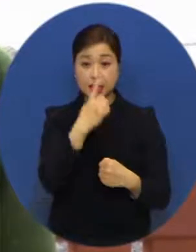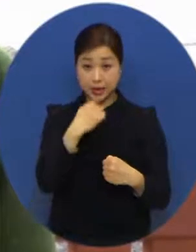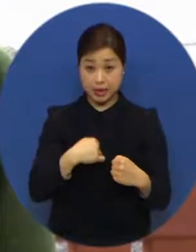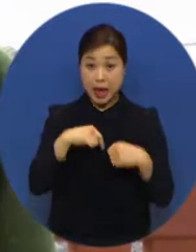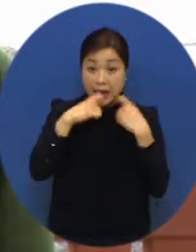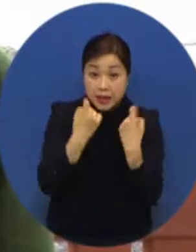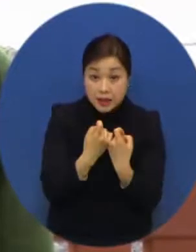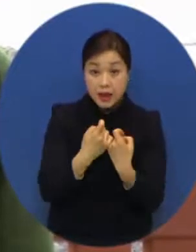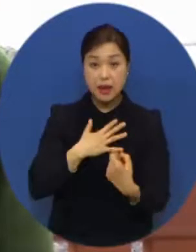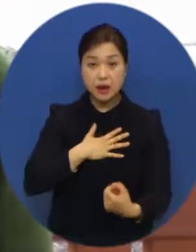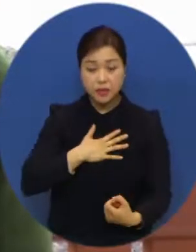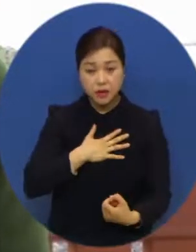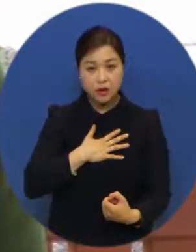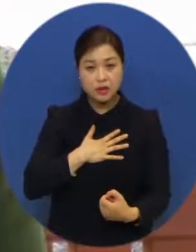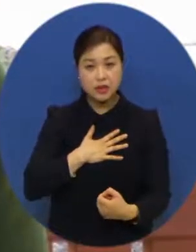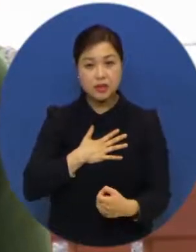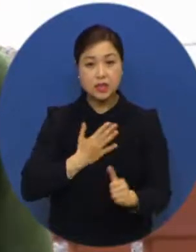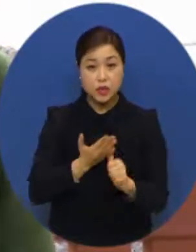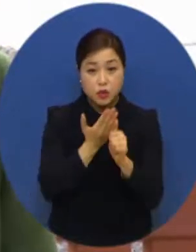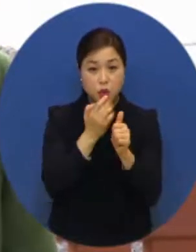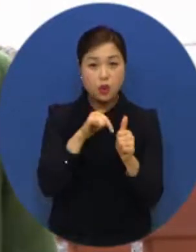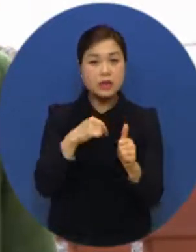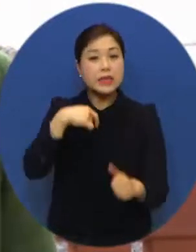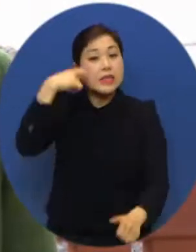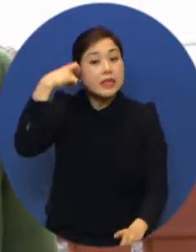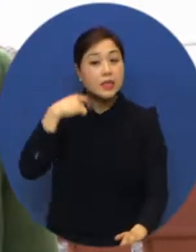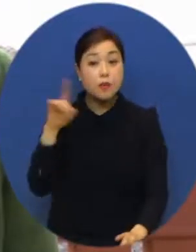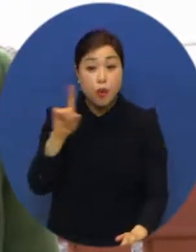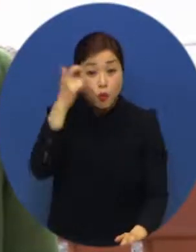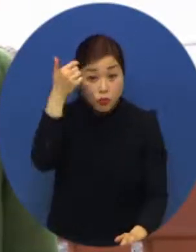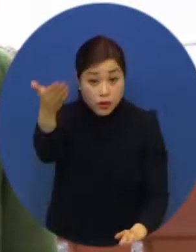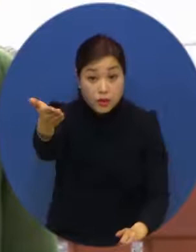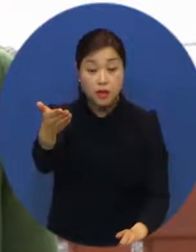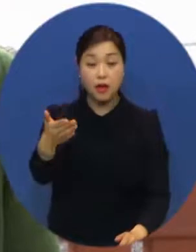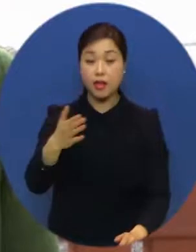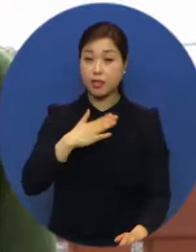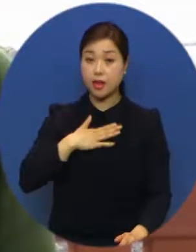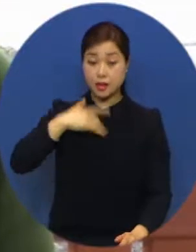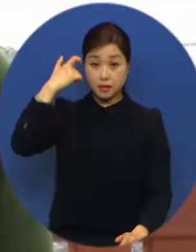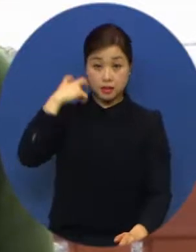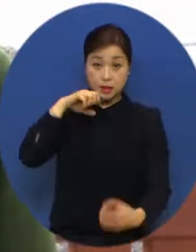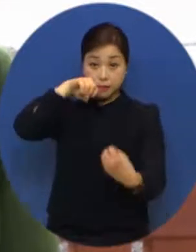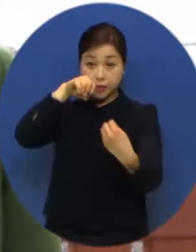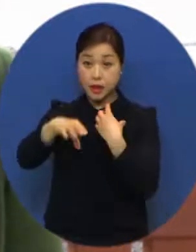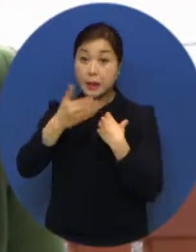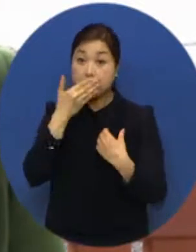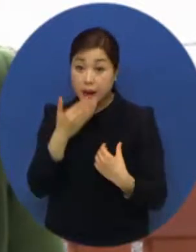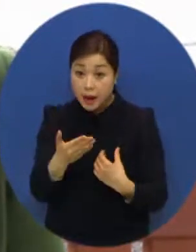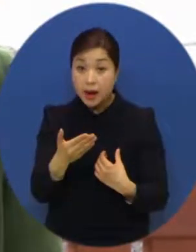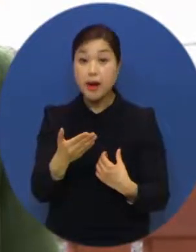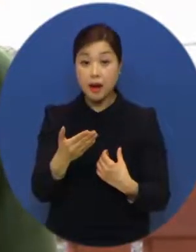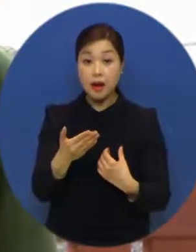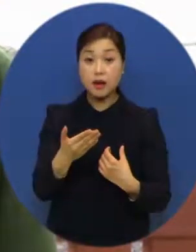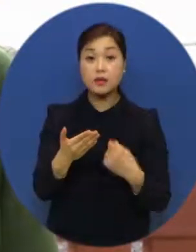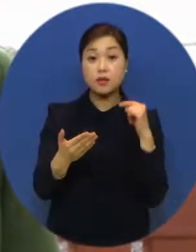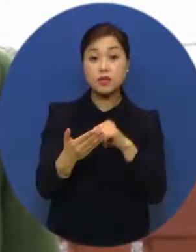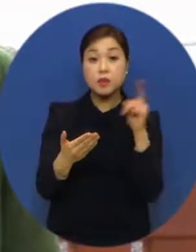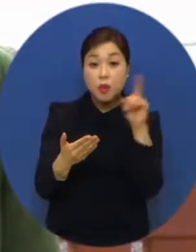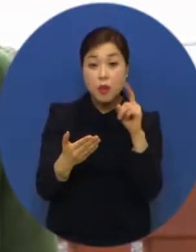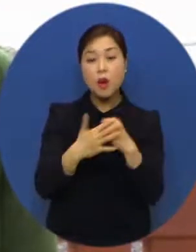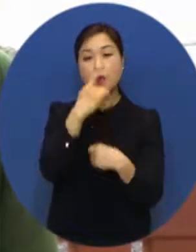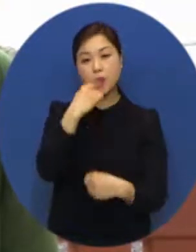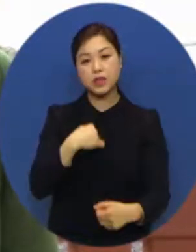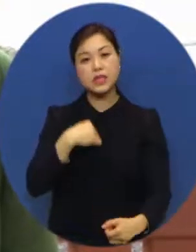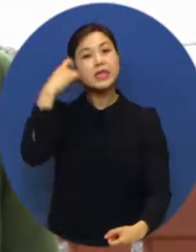감성을 키우고 네 느낌이 뭐냐고 물었을 때 나의 느낌을 말할 수 있는 그것이 자기만의